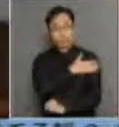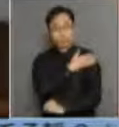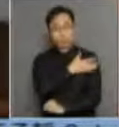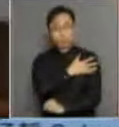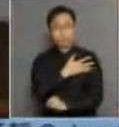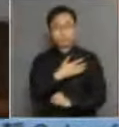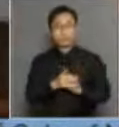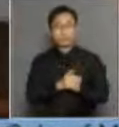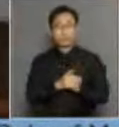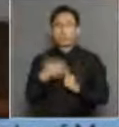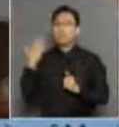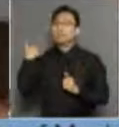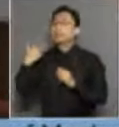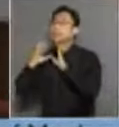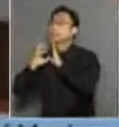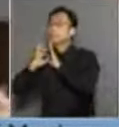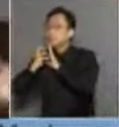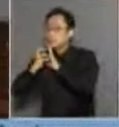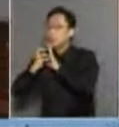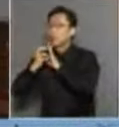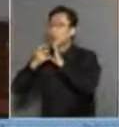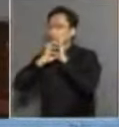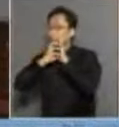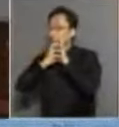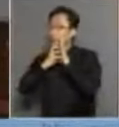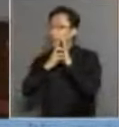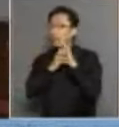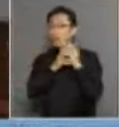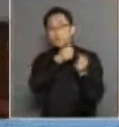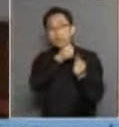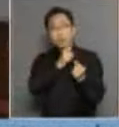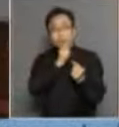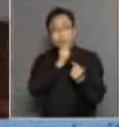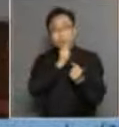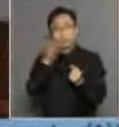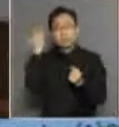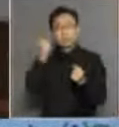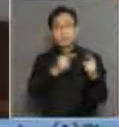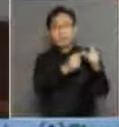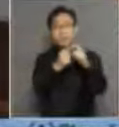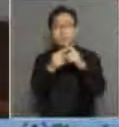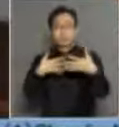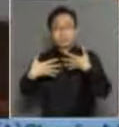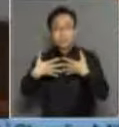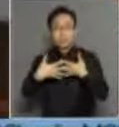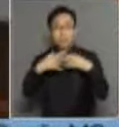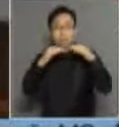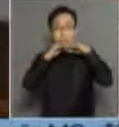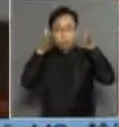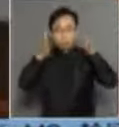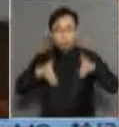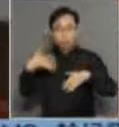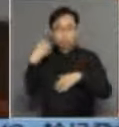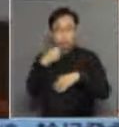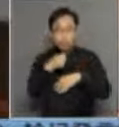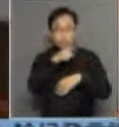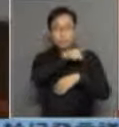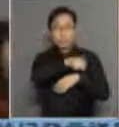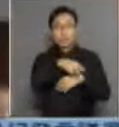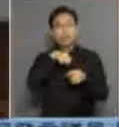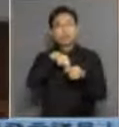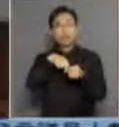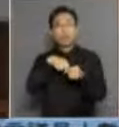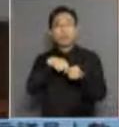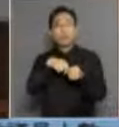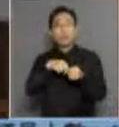做電台節目同佢交過手好多次，包括佢做民政事務局局長，係嘛？要搞呢、這個即係賭波合法化，話佢做公務員